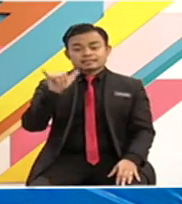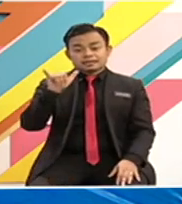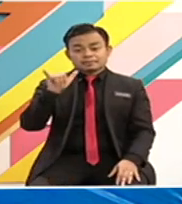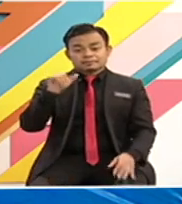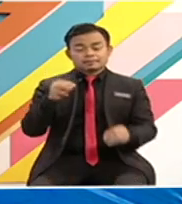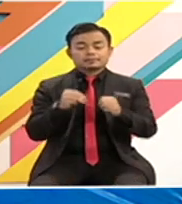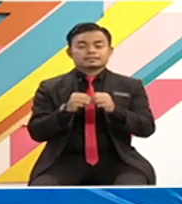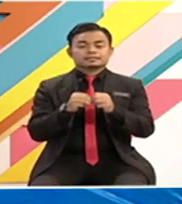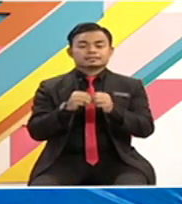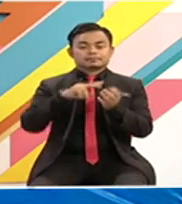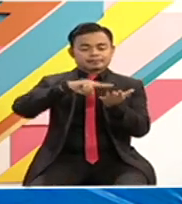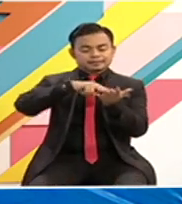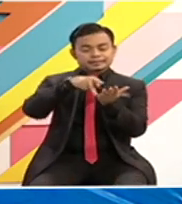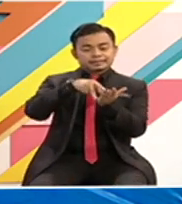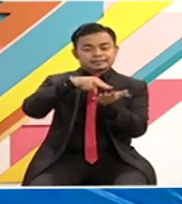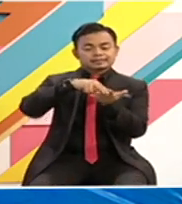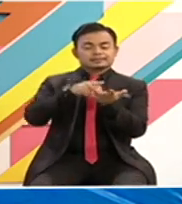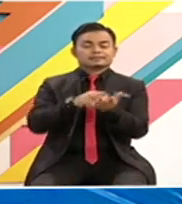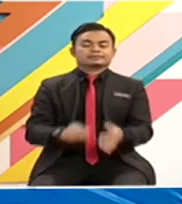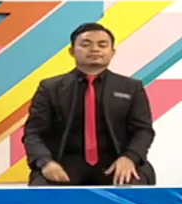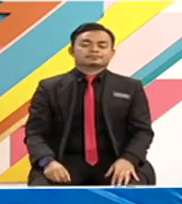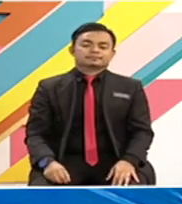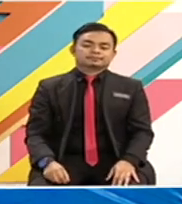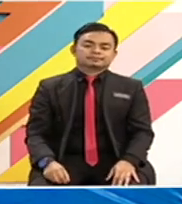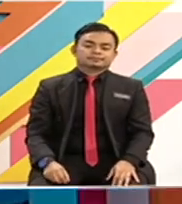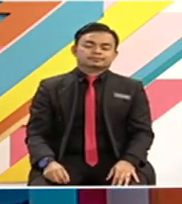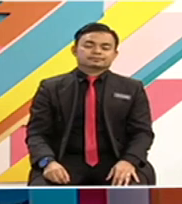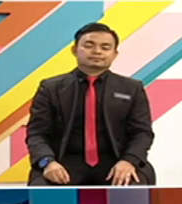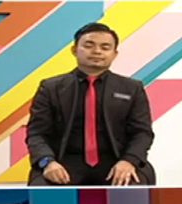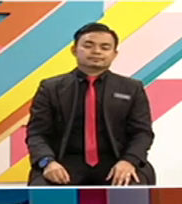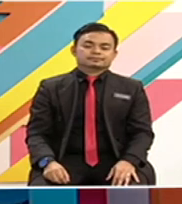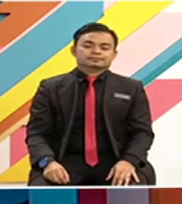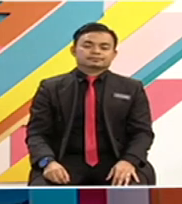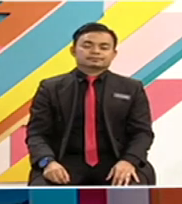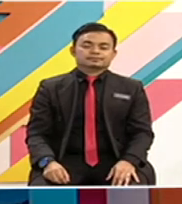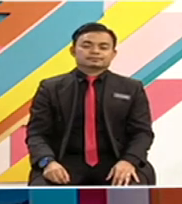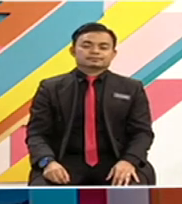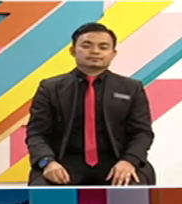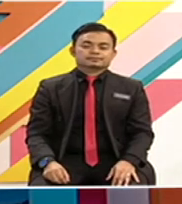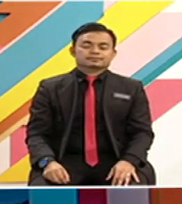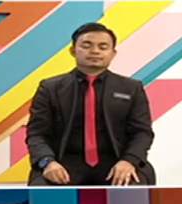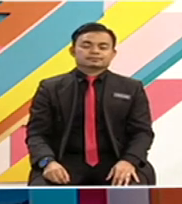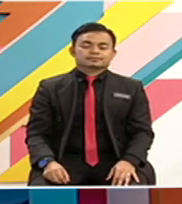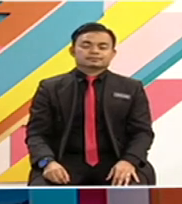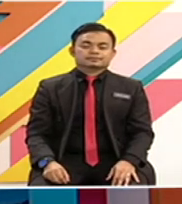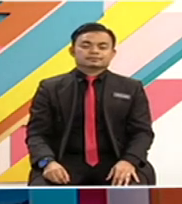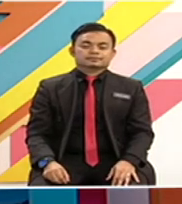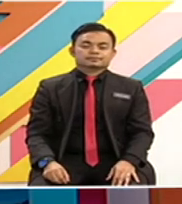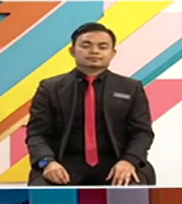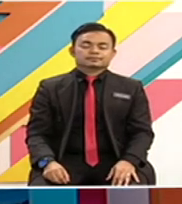BCA bentuknya sangat menarik tak memerlukan banyak tapi adik-adik